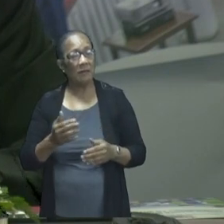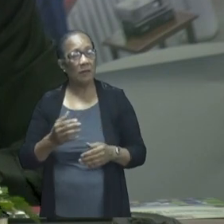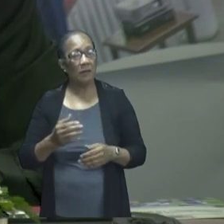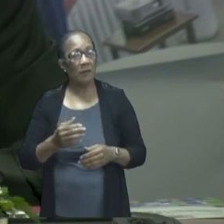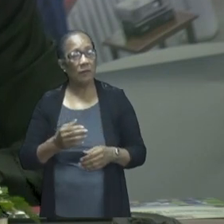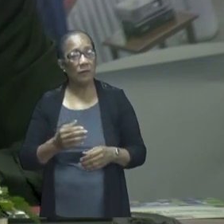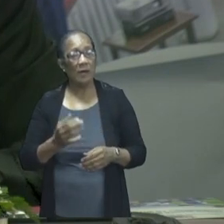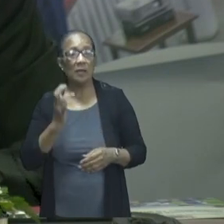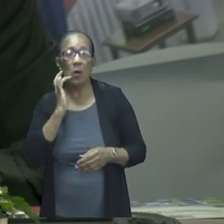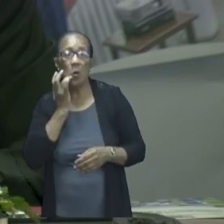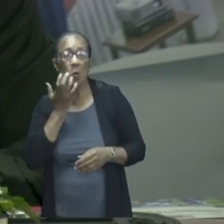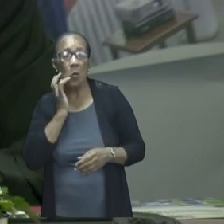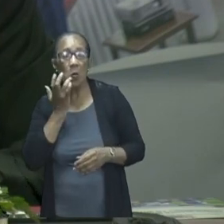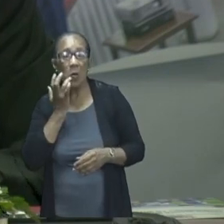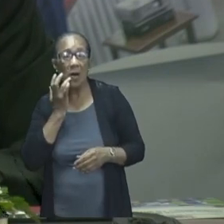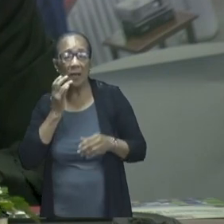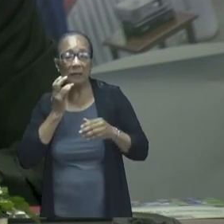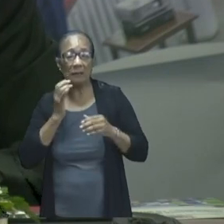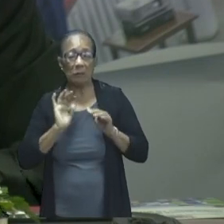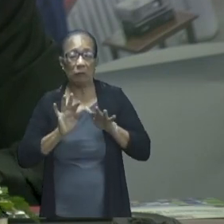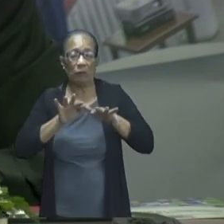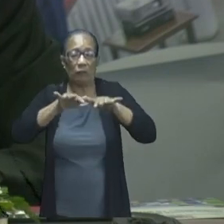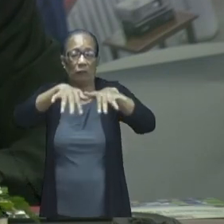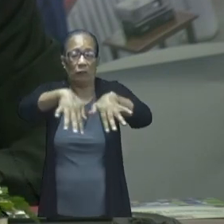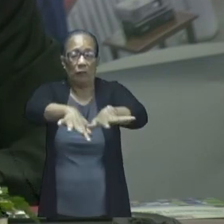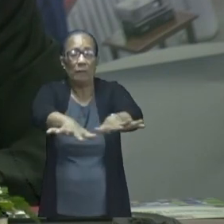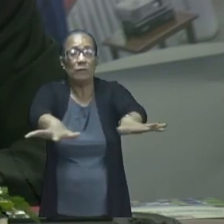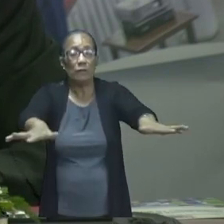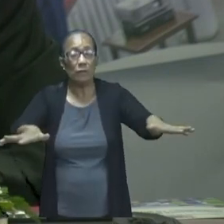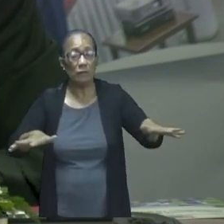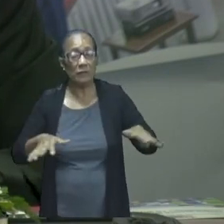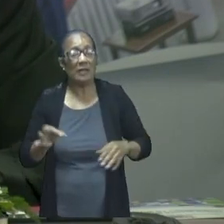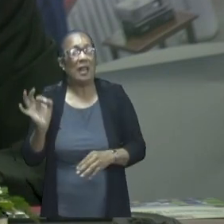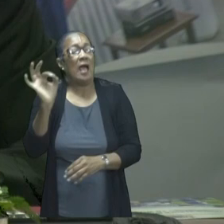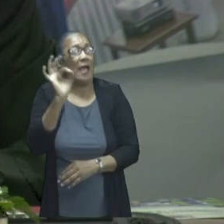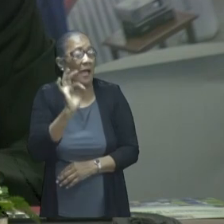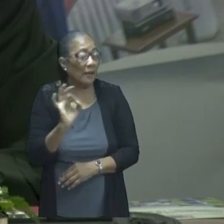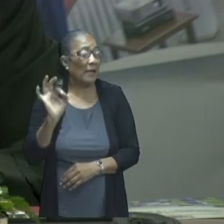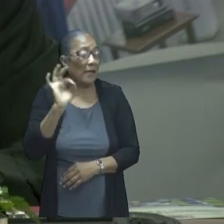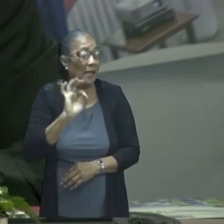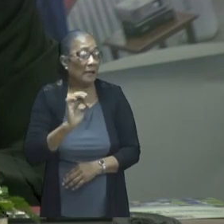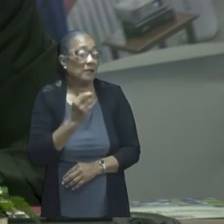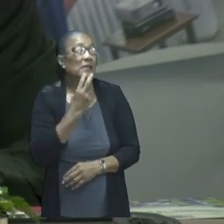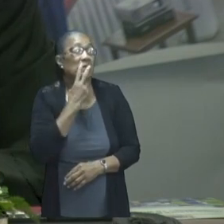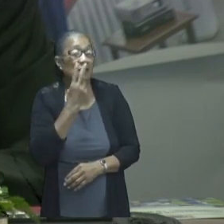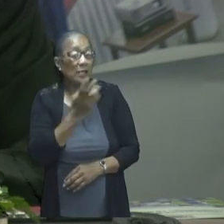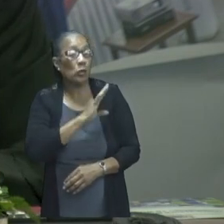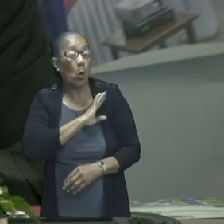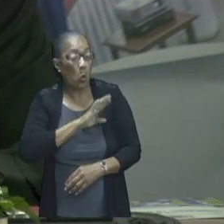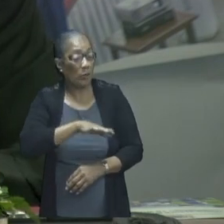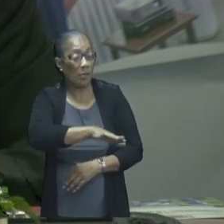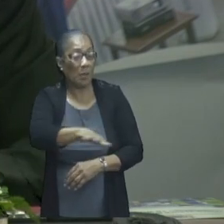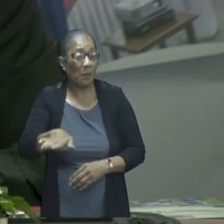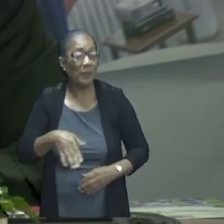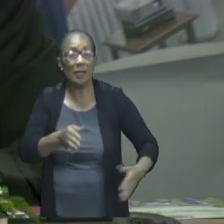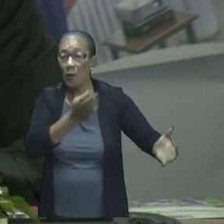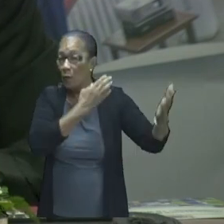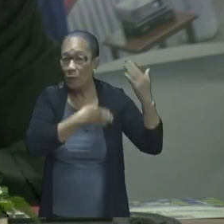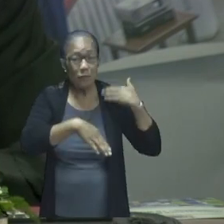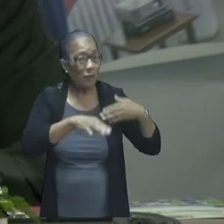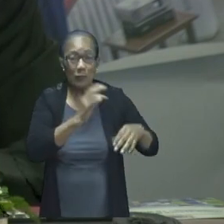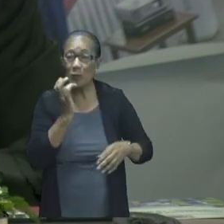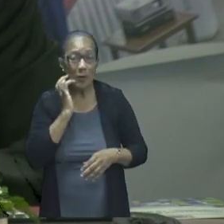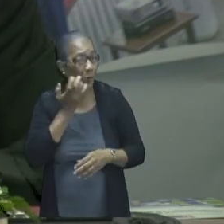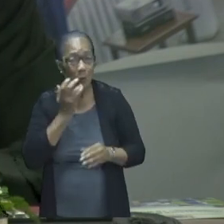wateroverlast heel ernstig en je merkt ook gebieden die vroeger niet